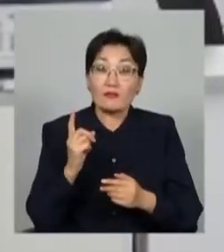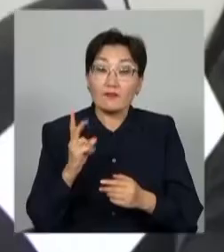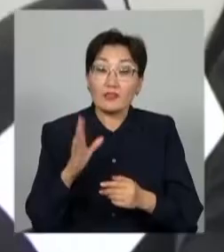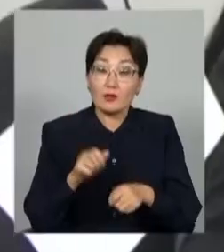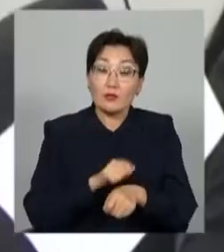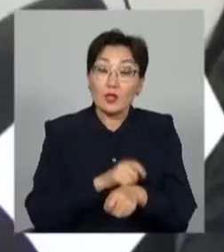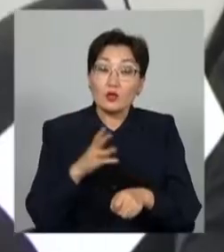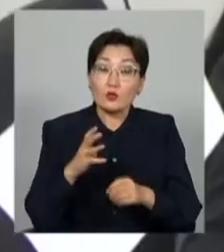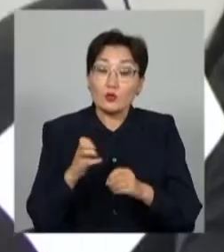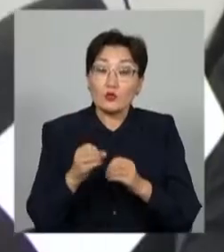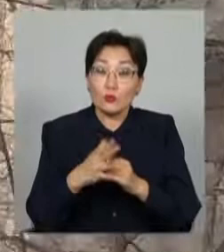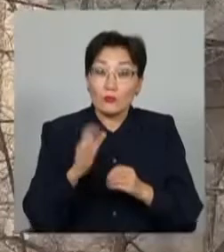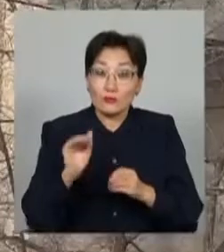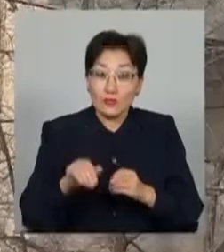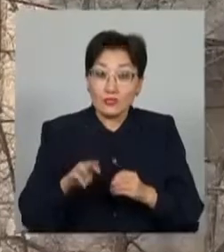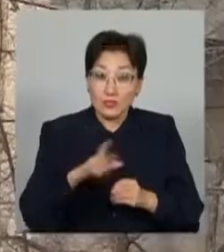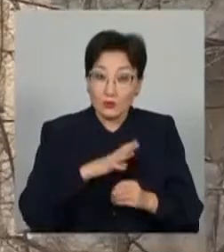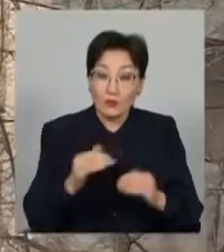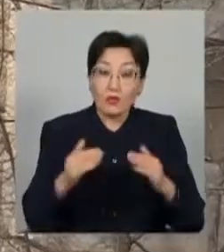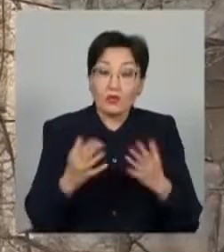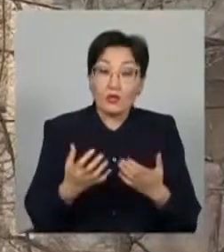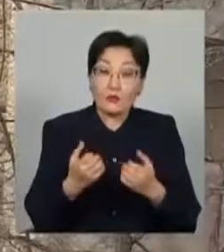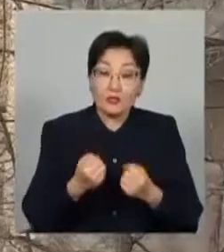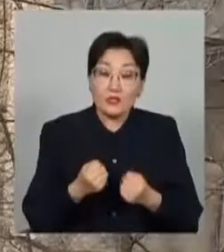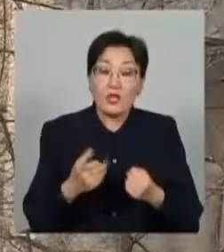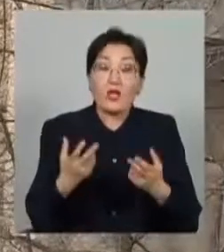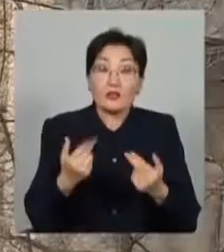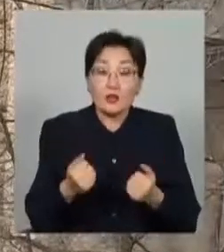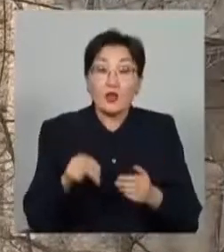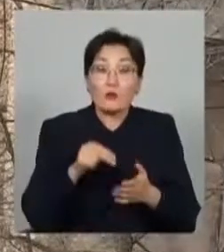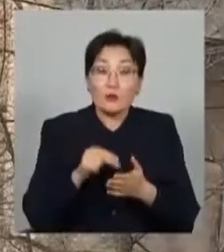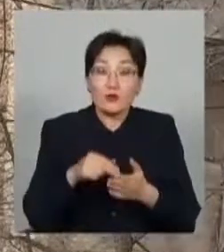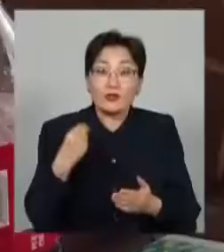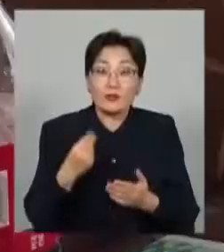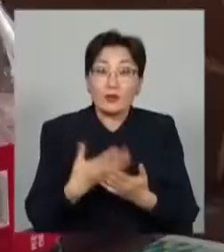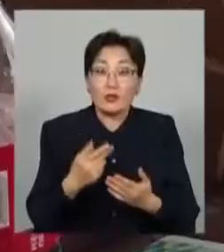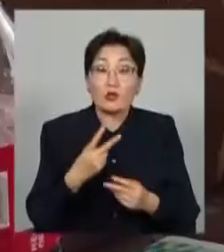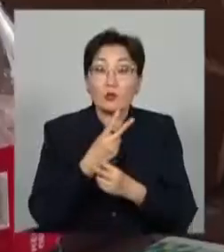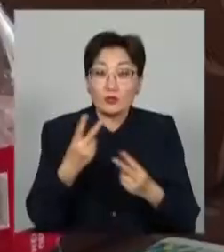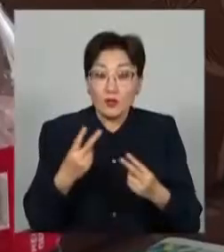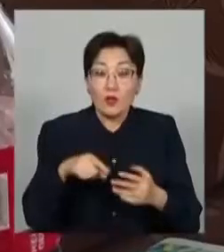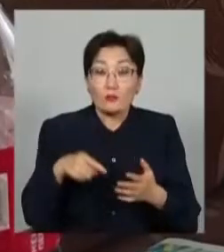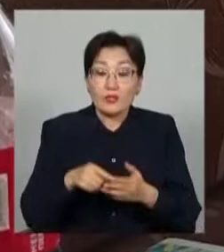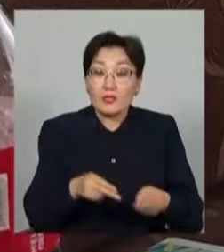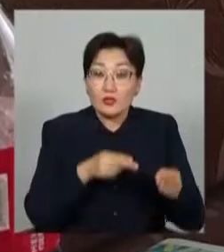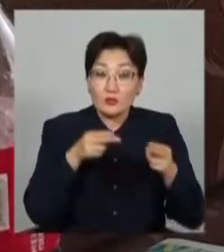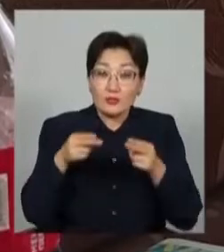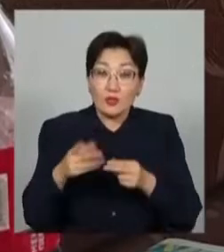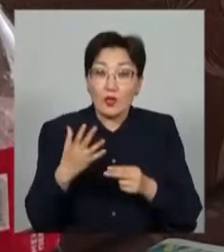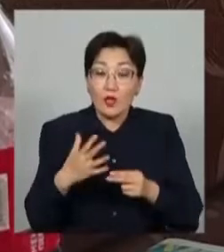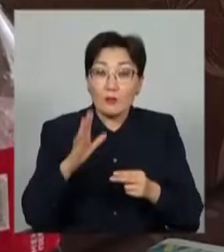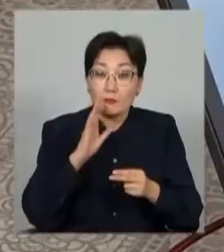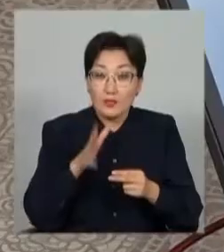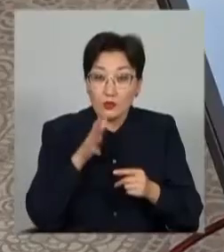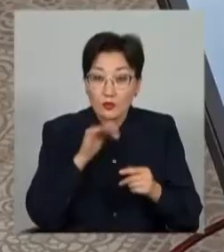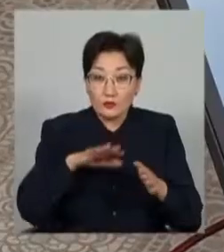метрі 415 мың теңгеге бағаланған. Баспаналам деп жүргендер әрине бағаның өскенін байқат. Бұл қатарда қалаға көшіп келгеніне 5 жыл болса